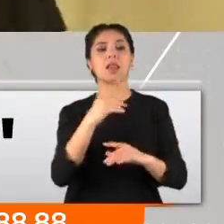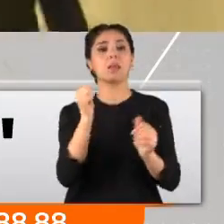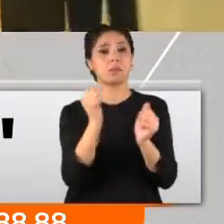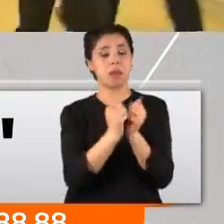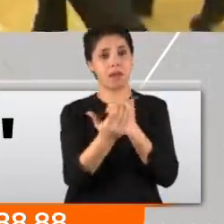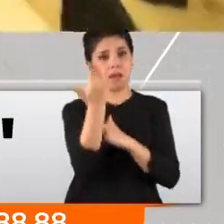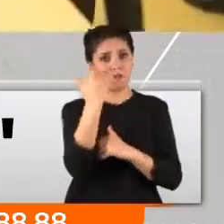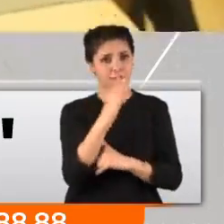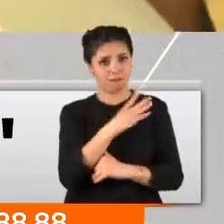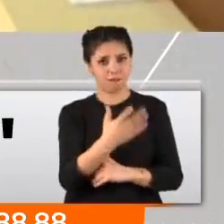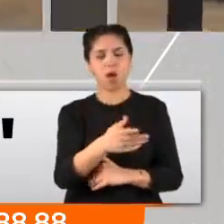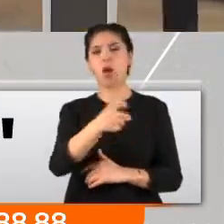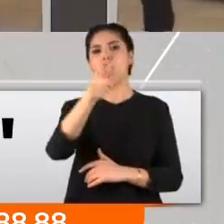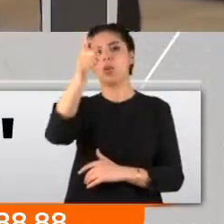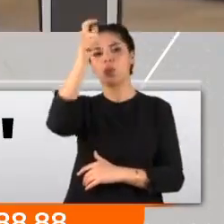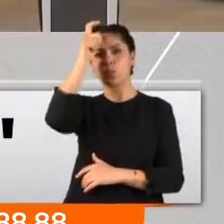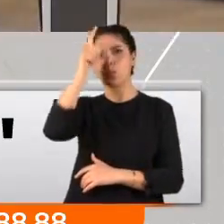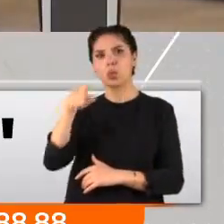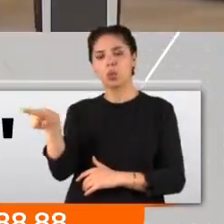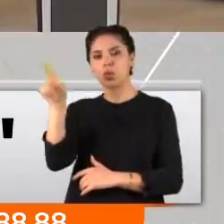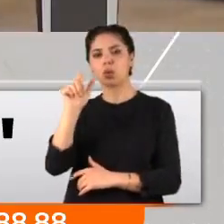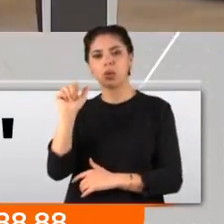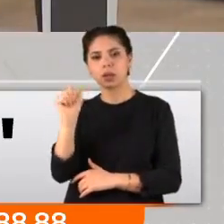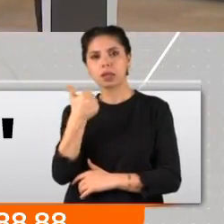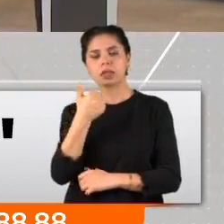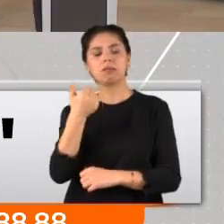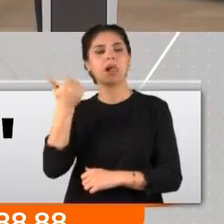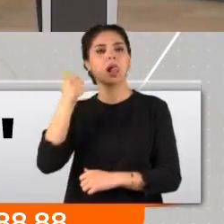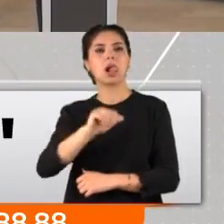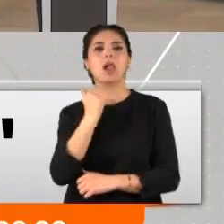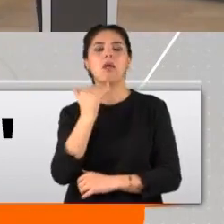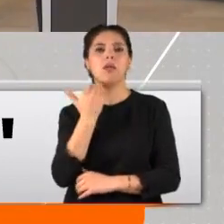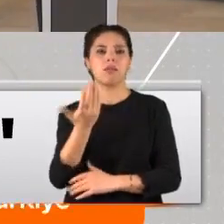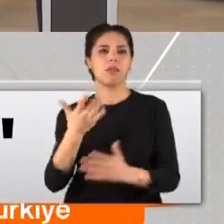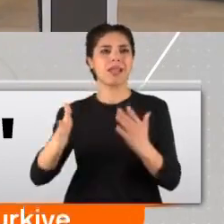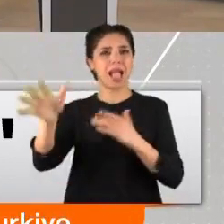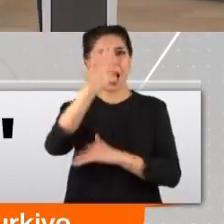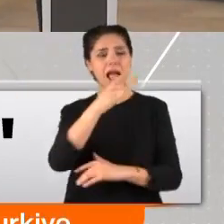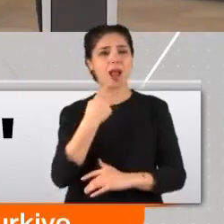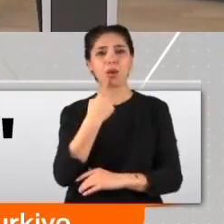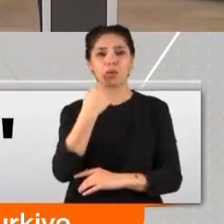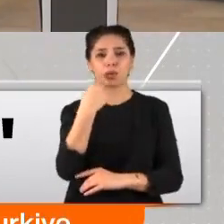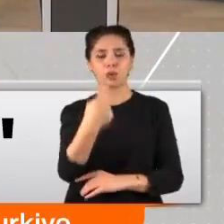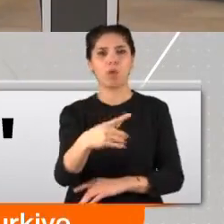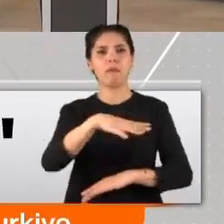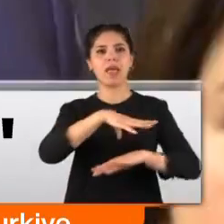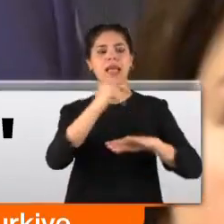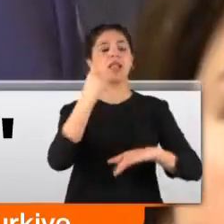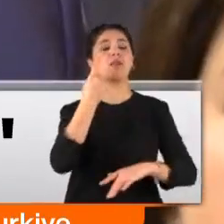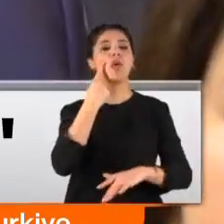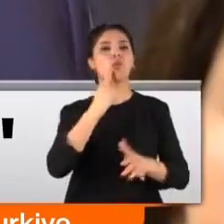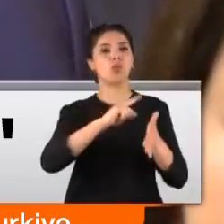da Türk'ün töresini zedelemeye güç yetiremeyecektir. Yedi düvele özellikle İsveç